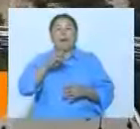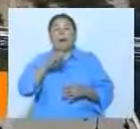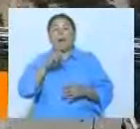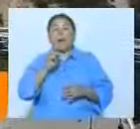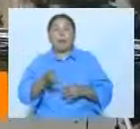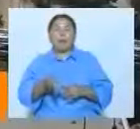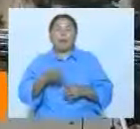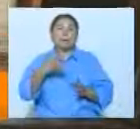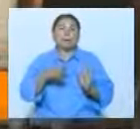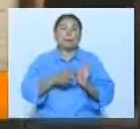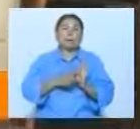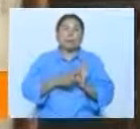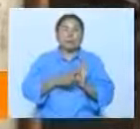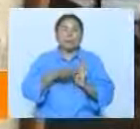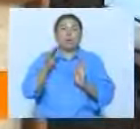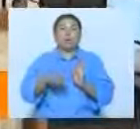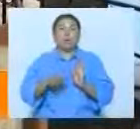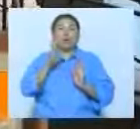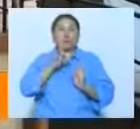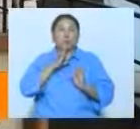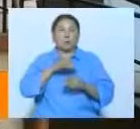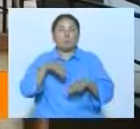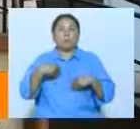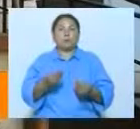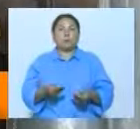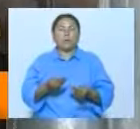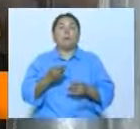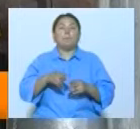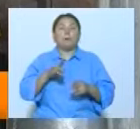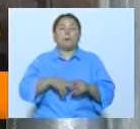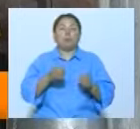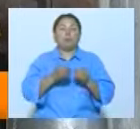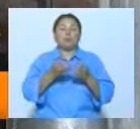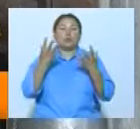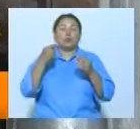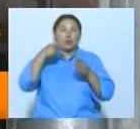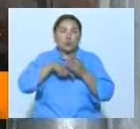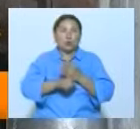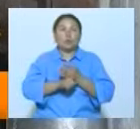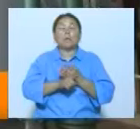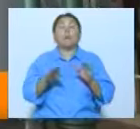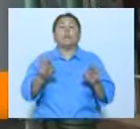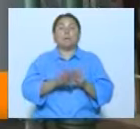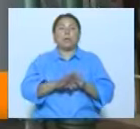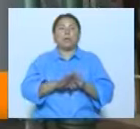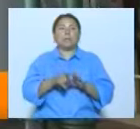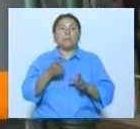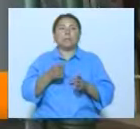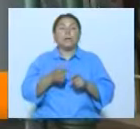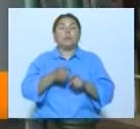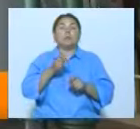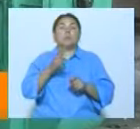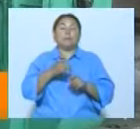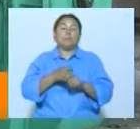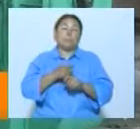тәулігіне 48 мың текше метр су өндіріліп жатыр. Сондықтан 10 күн ішінде қосымша тағы 6 мың текше метр су